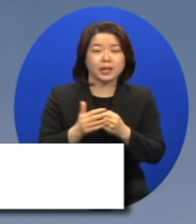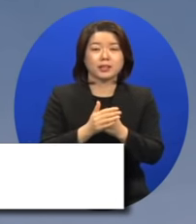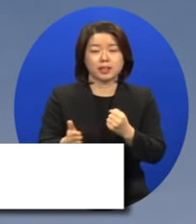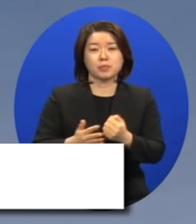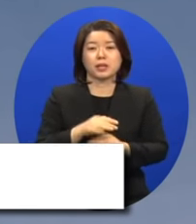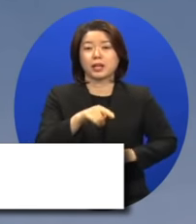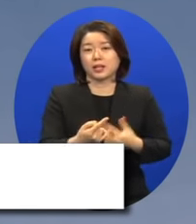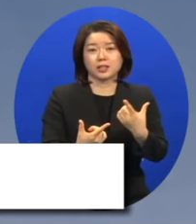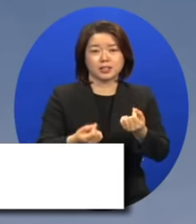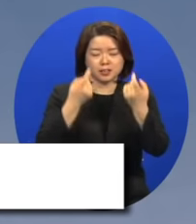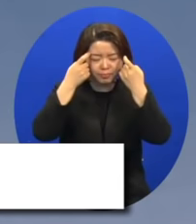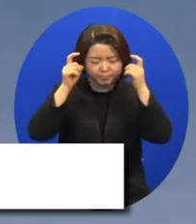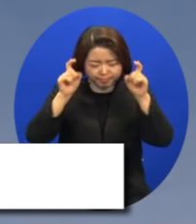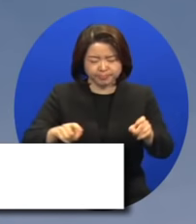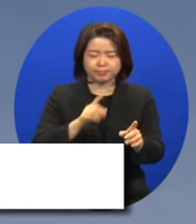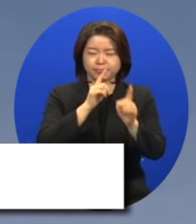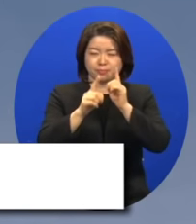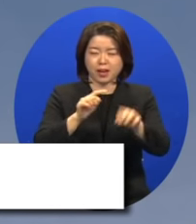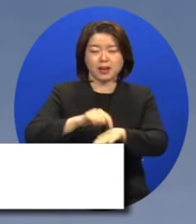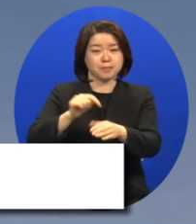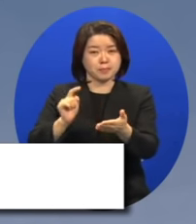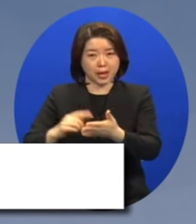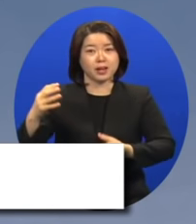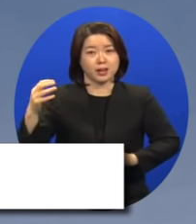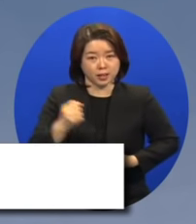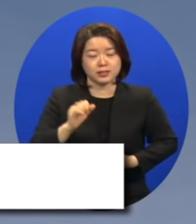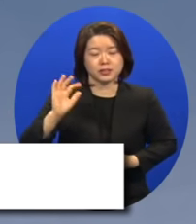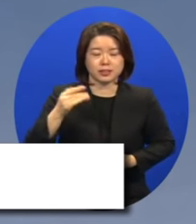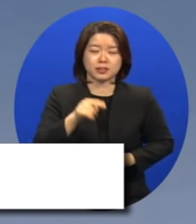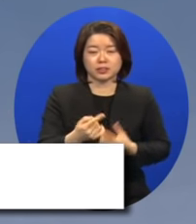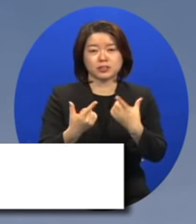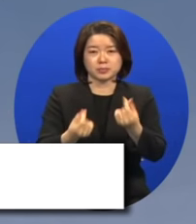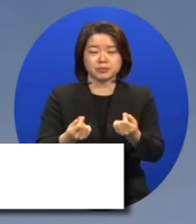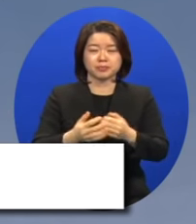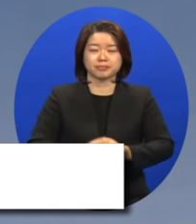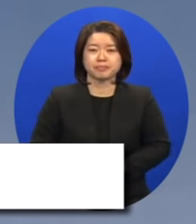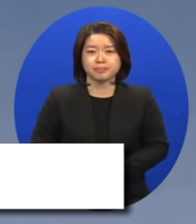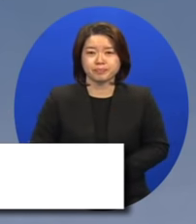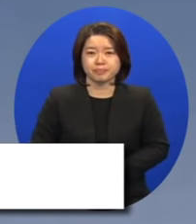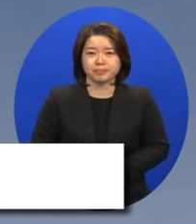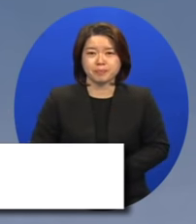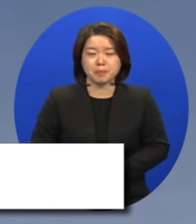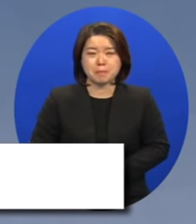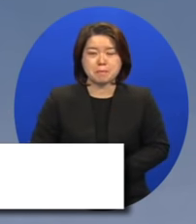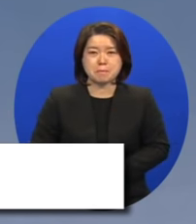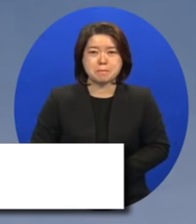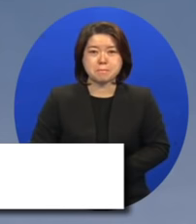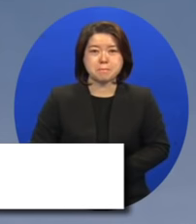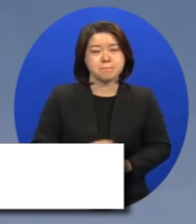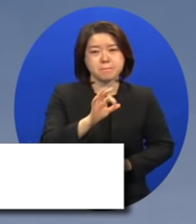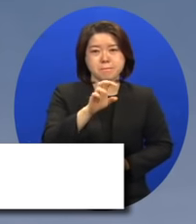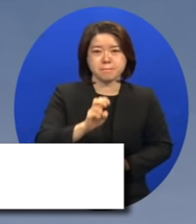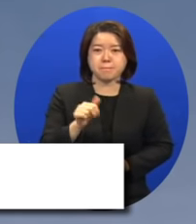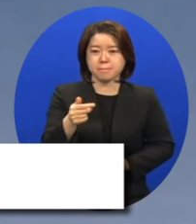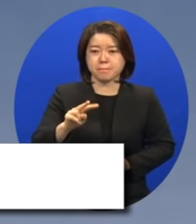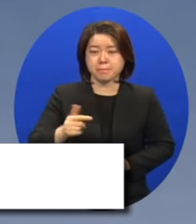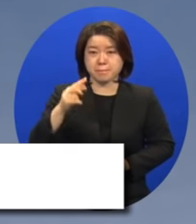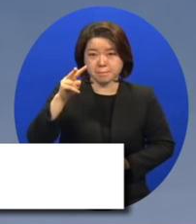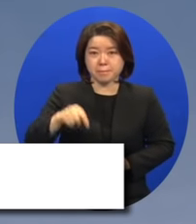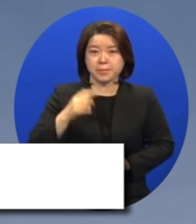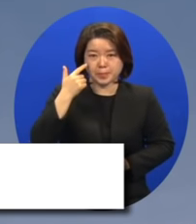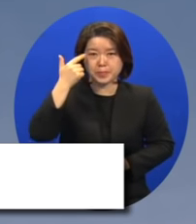그토록어리석은 생각과말을품고있는것입니다.임현수목사는